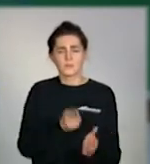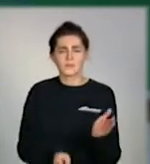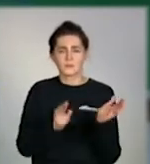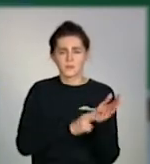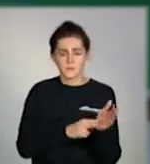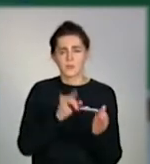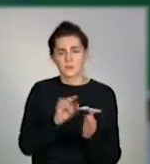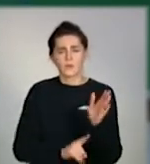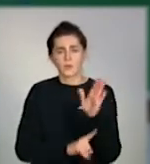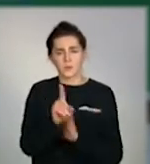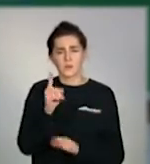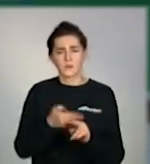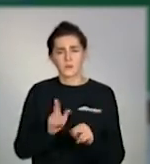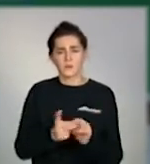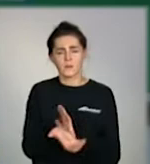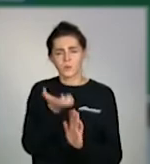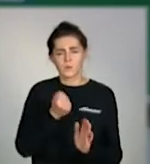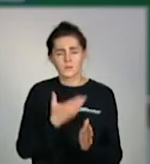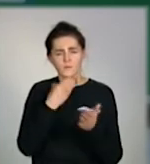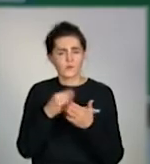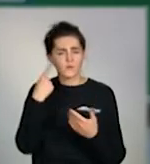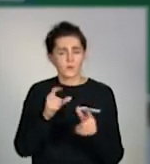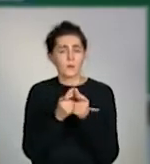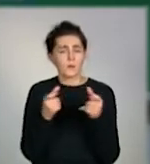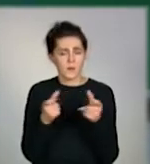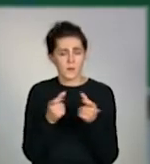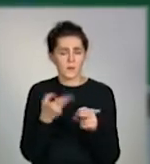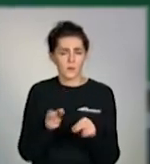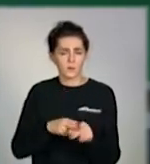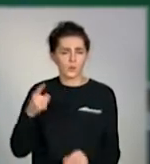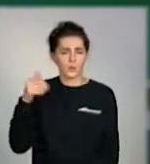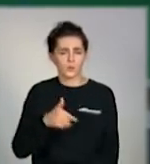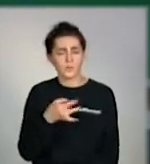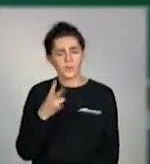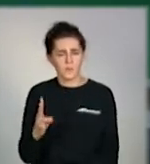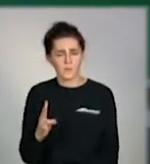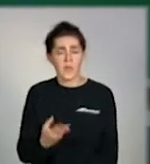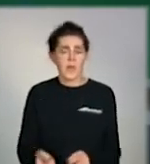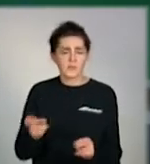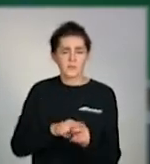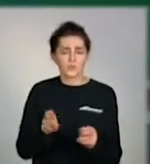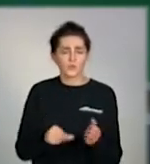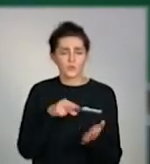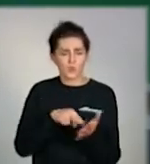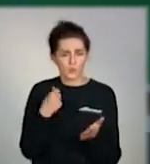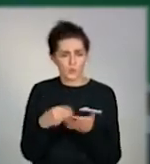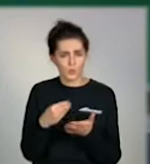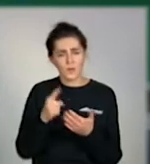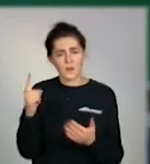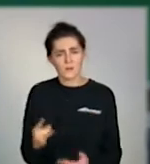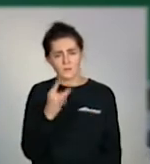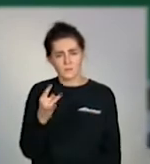и начали получать на свои виртуальные карты эту 1000 гривен. Он на эту сумму